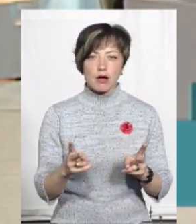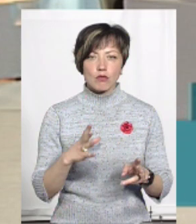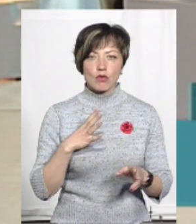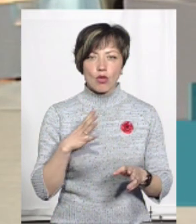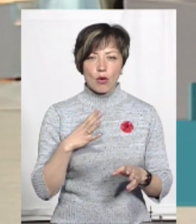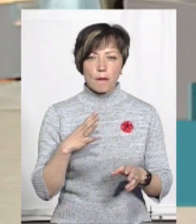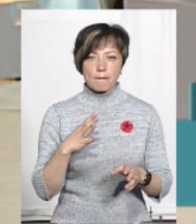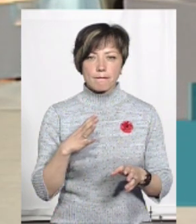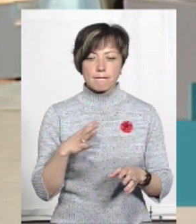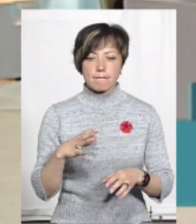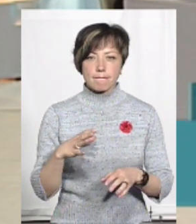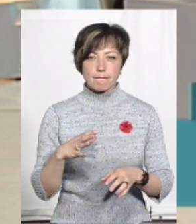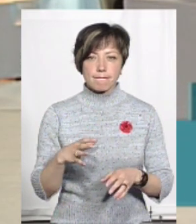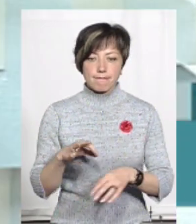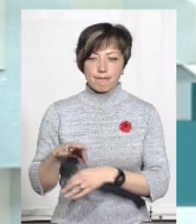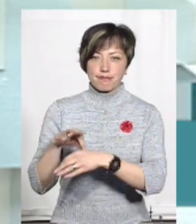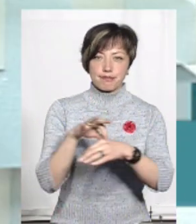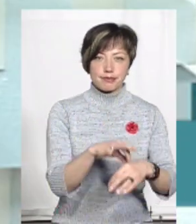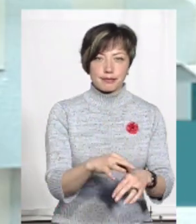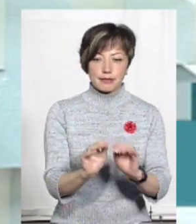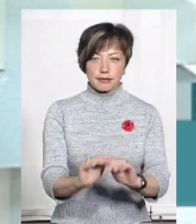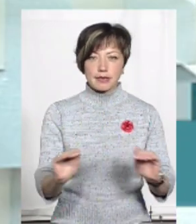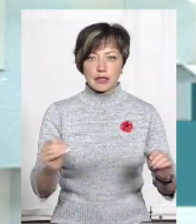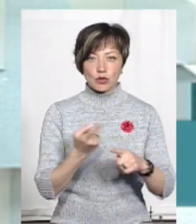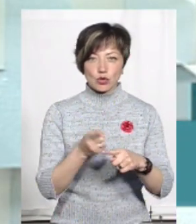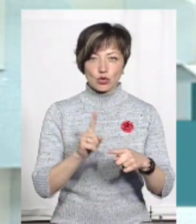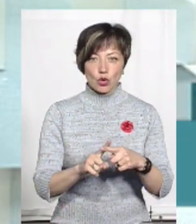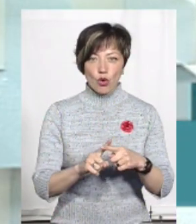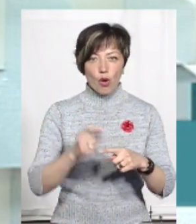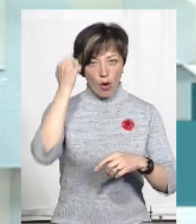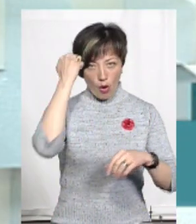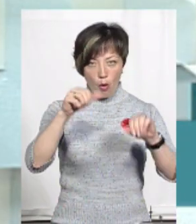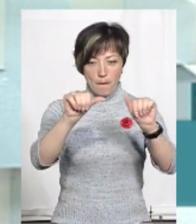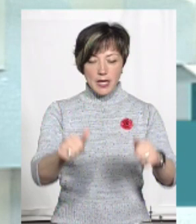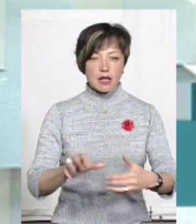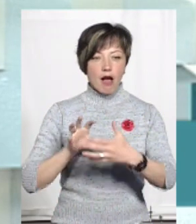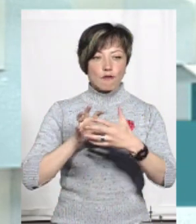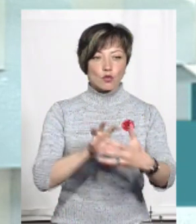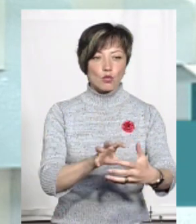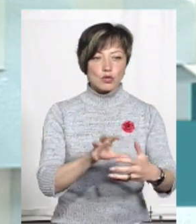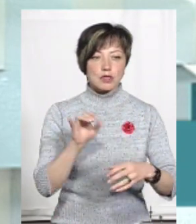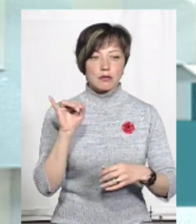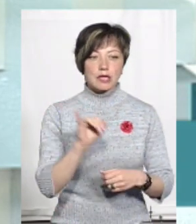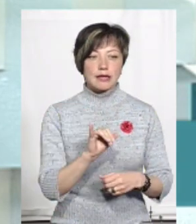було підвезено учнів до цього обеліска автобусами, і